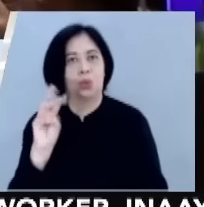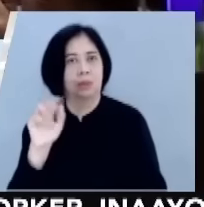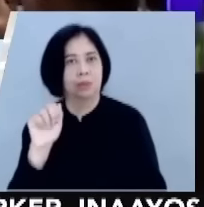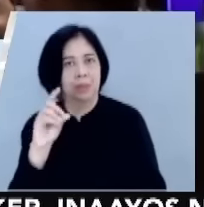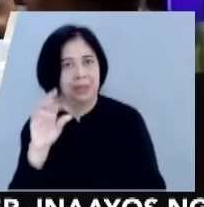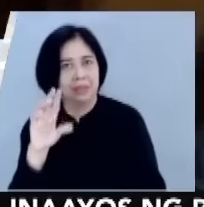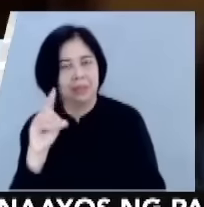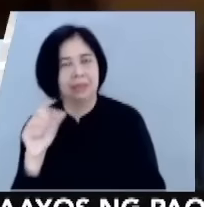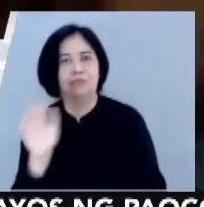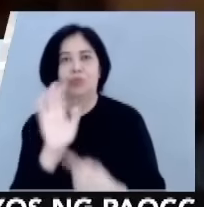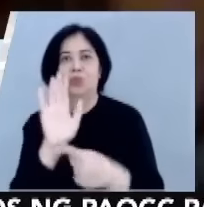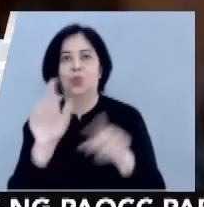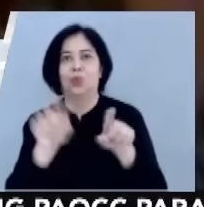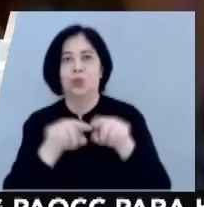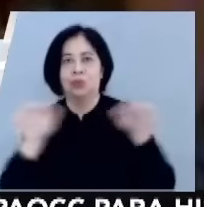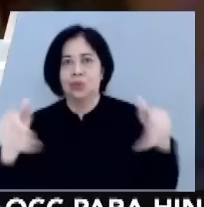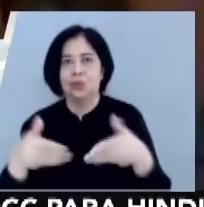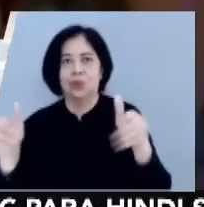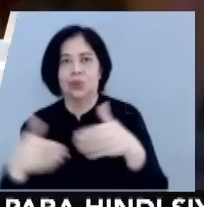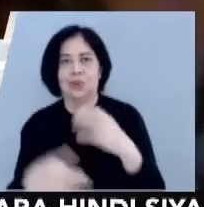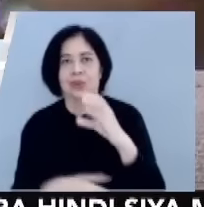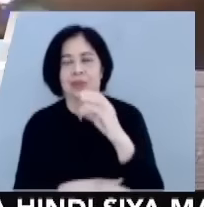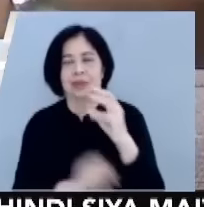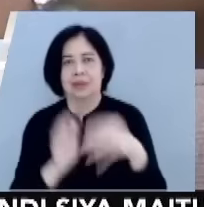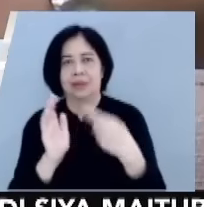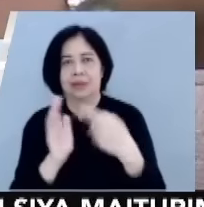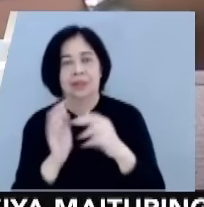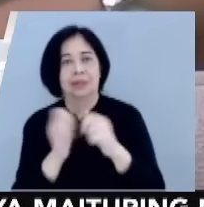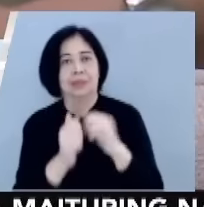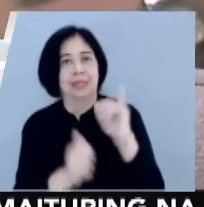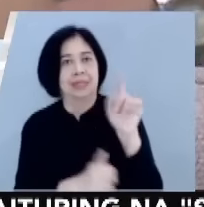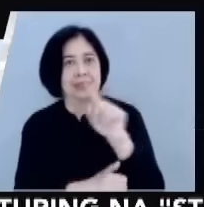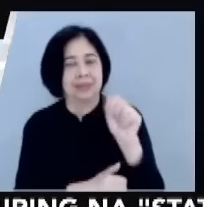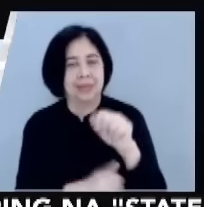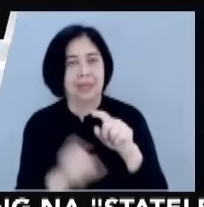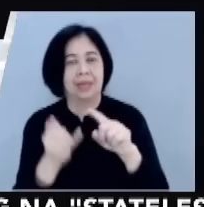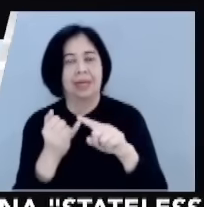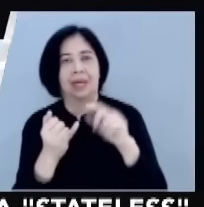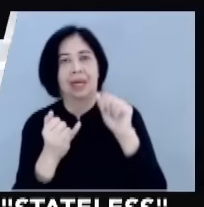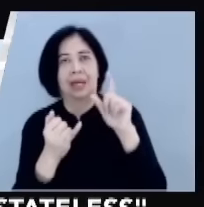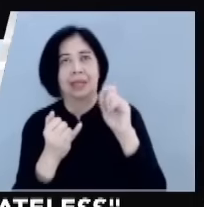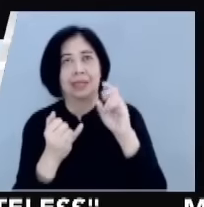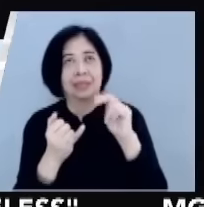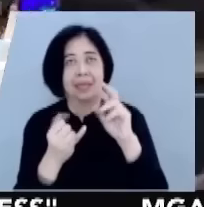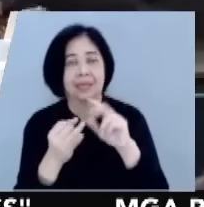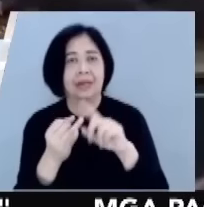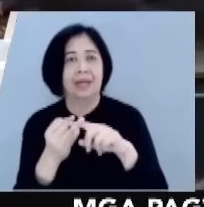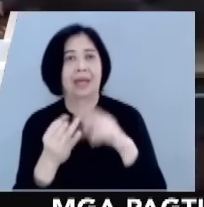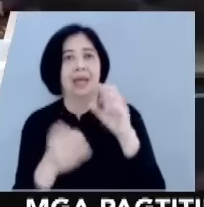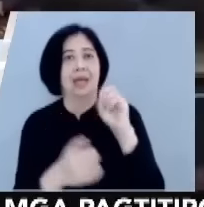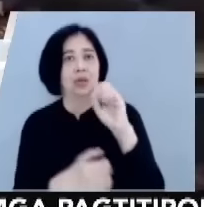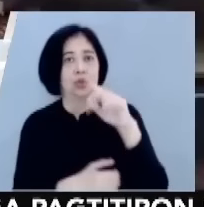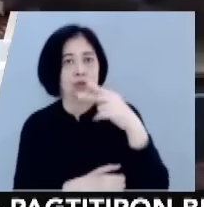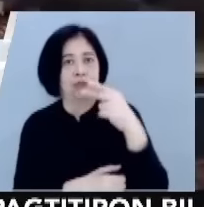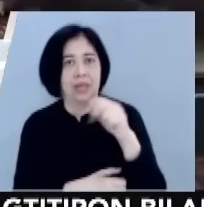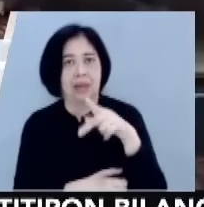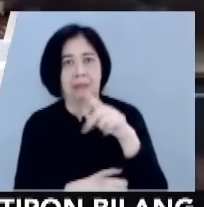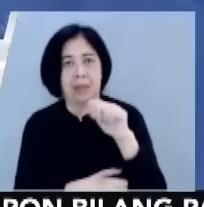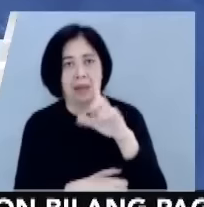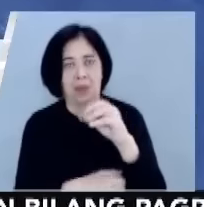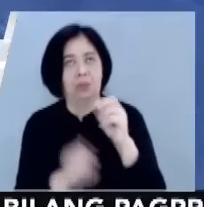cast members, kabilang sina Isa Calzado, Alessandra De Rossi at Sofia Pablo. Kasama rin nila